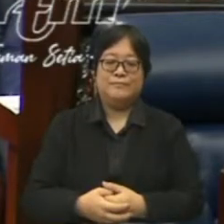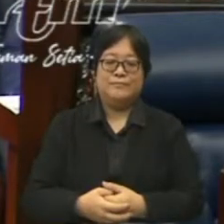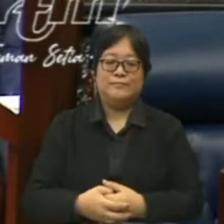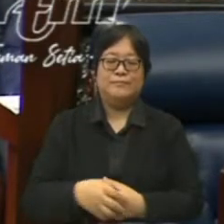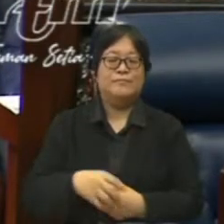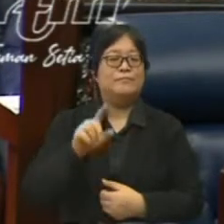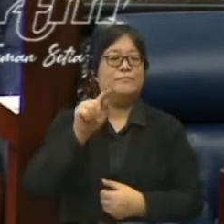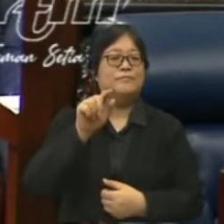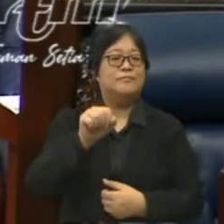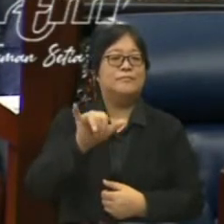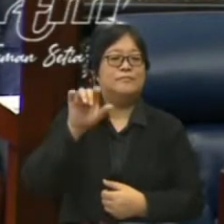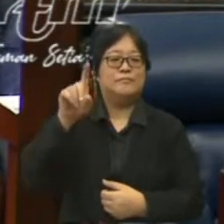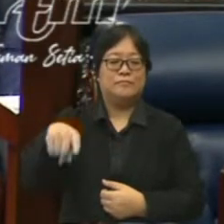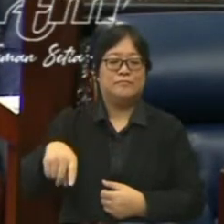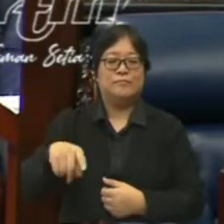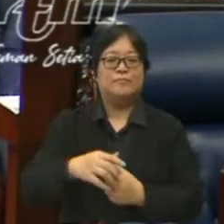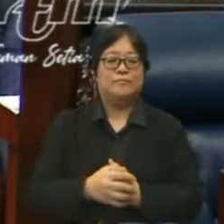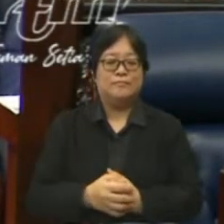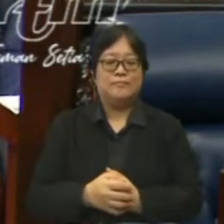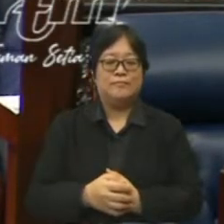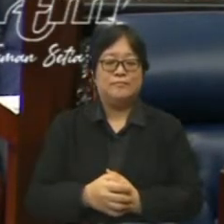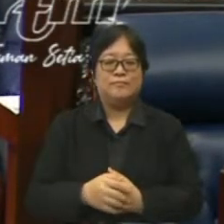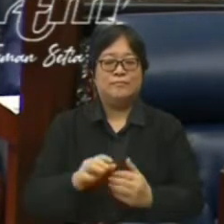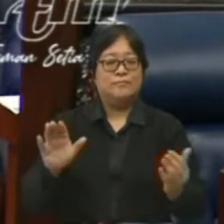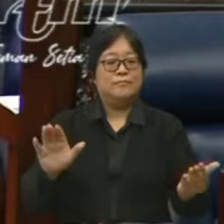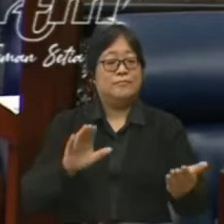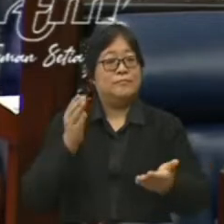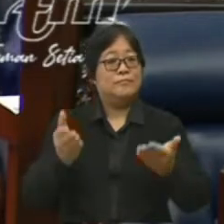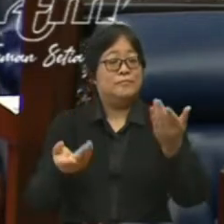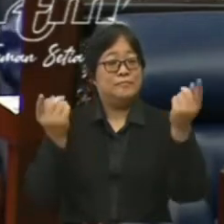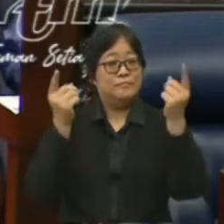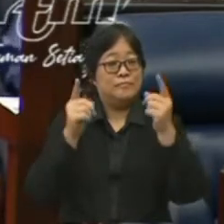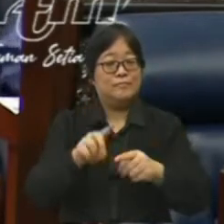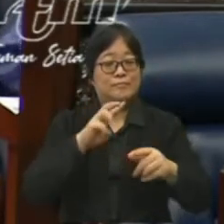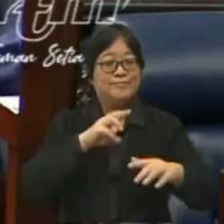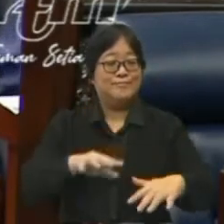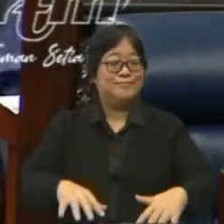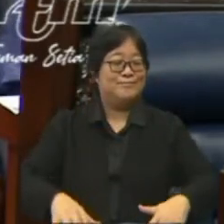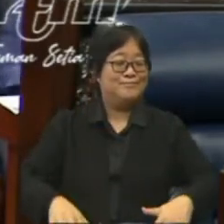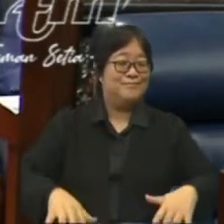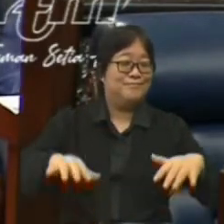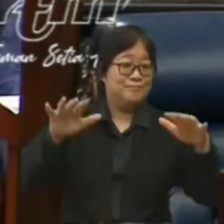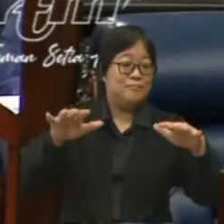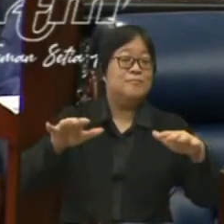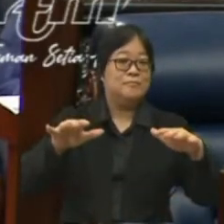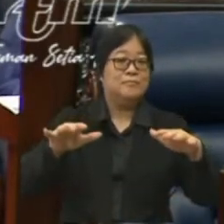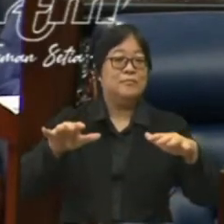kasih sebaran kemungkinan berlakunya bencana